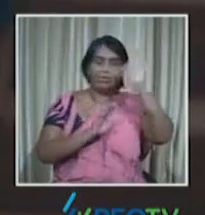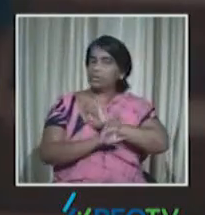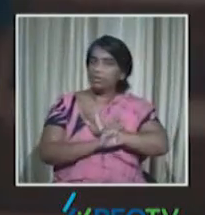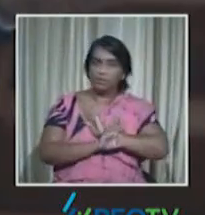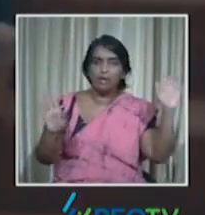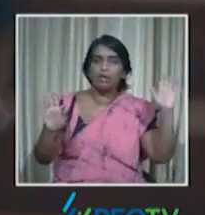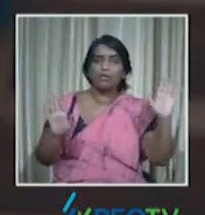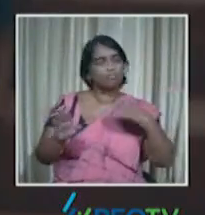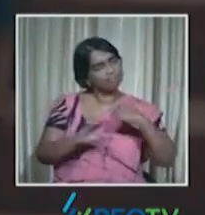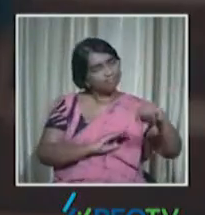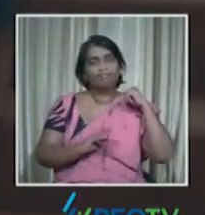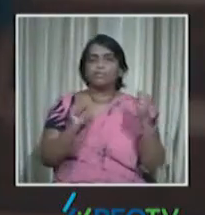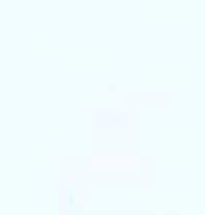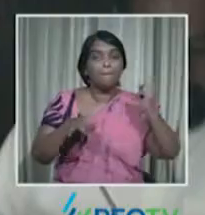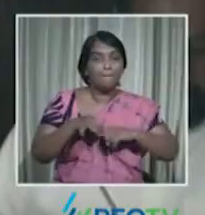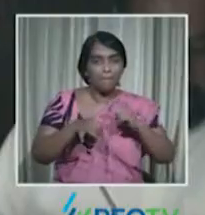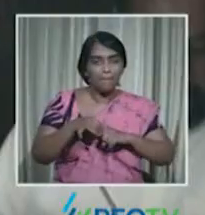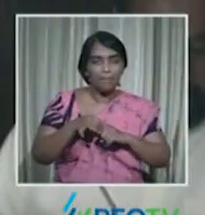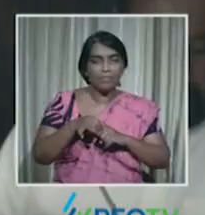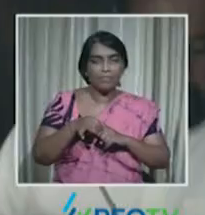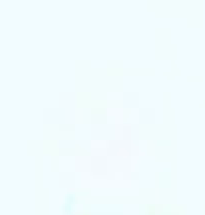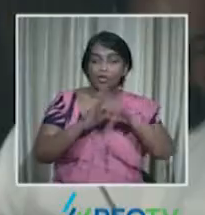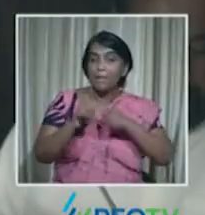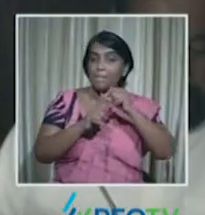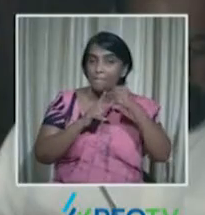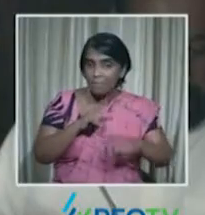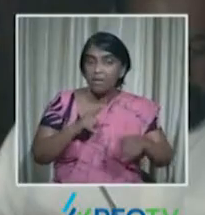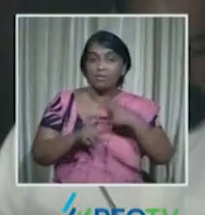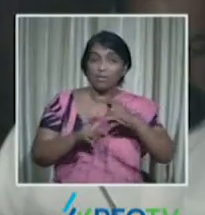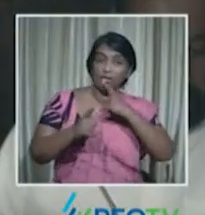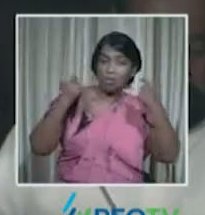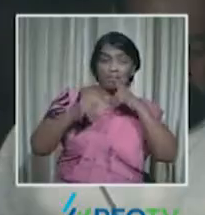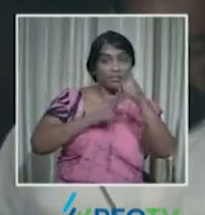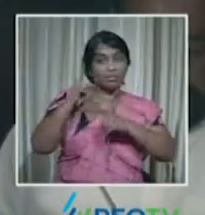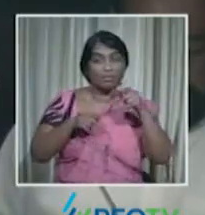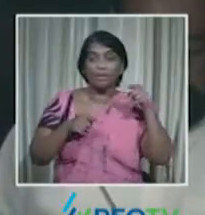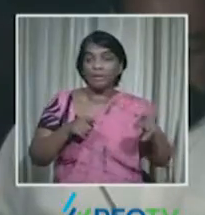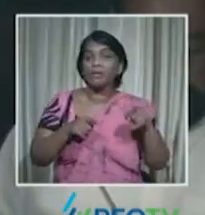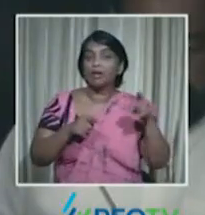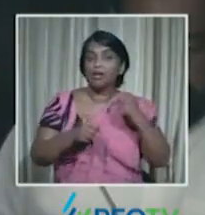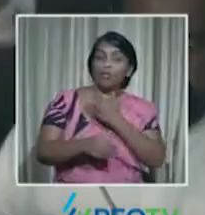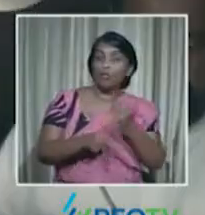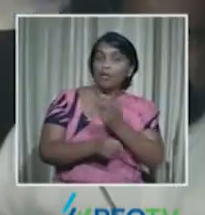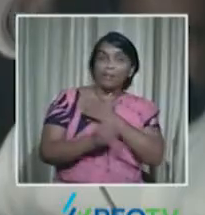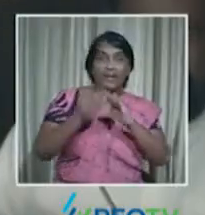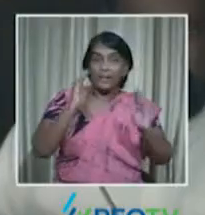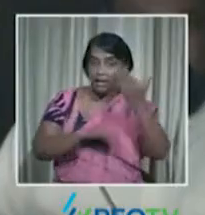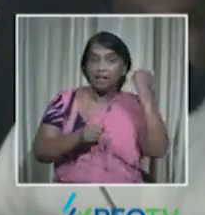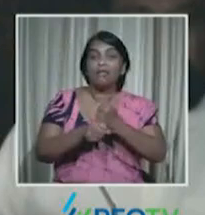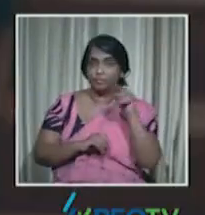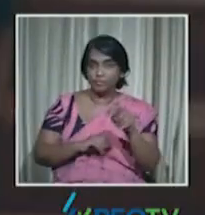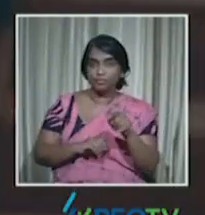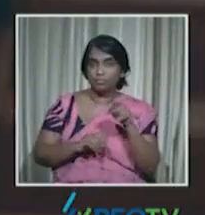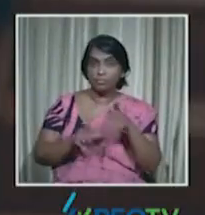අපි මෙකට මූණ දෙනවා අපි මූණ දෙනවා මෙතන ජොන්සන් ප්‍රවන්දු මහලකොට කෑ ගහලා කිව්වට ගෝඨාභය යන්නේ නැහැ කියලා ගෝඨාභයට යන්න